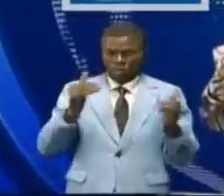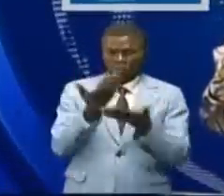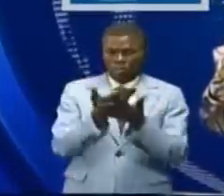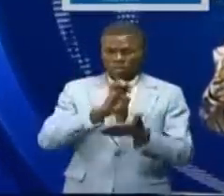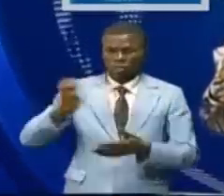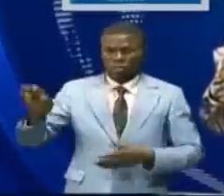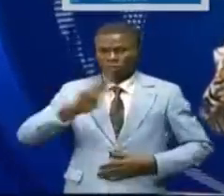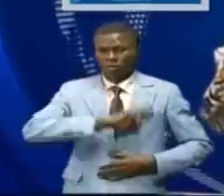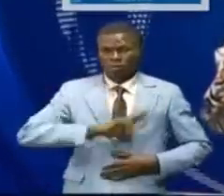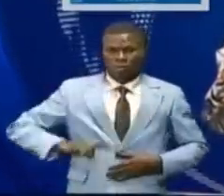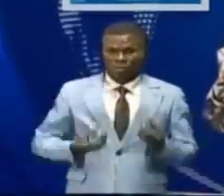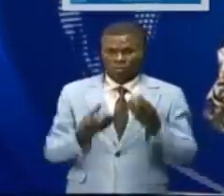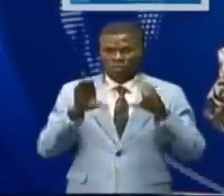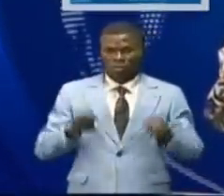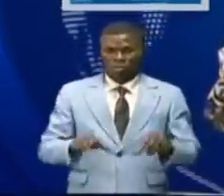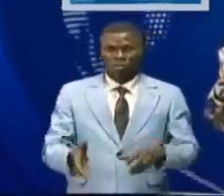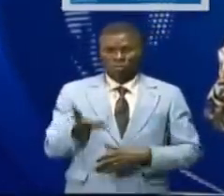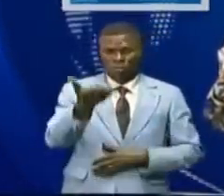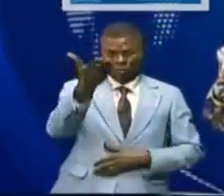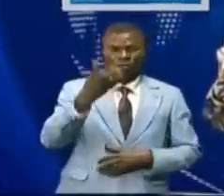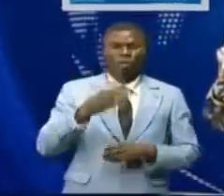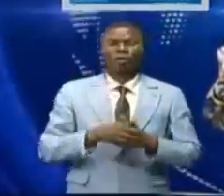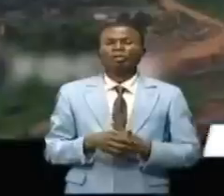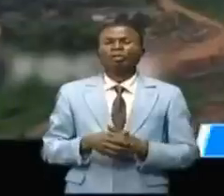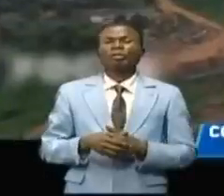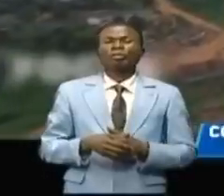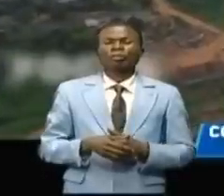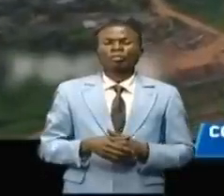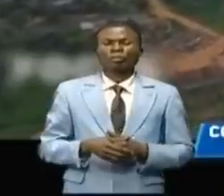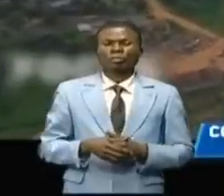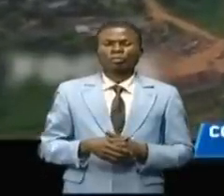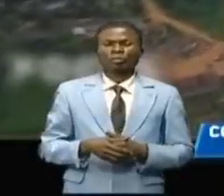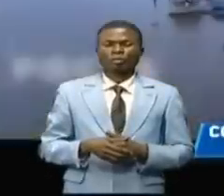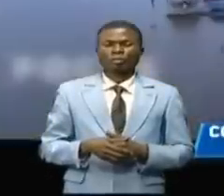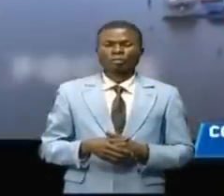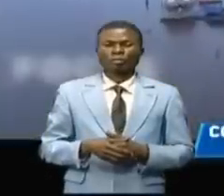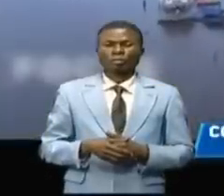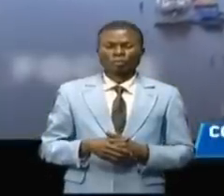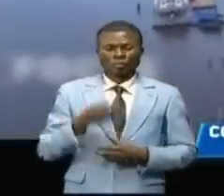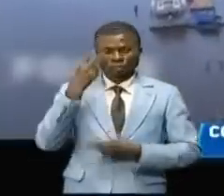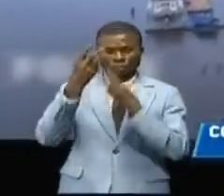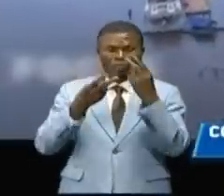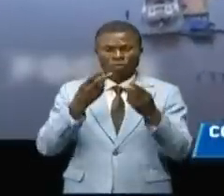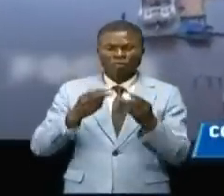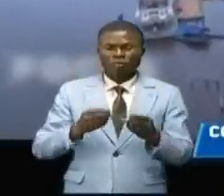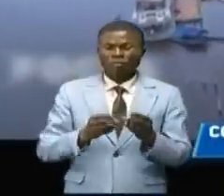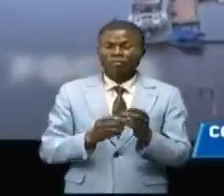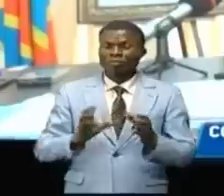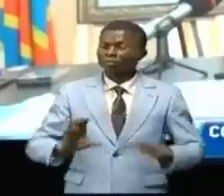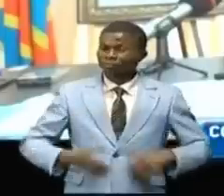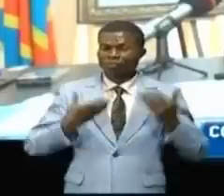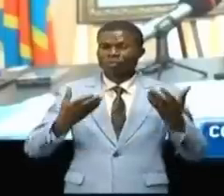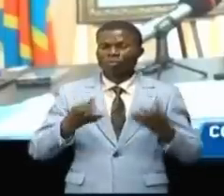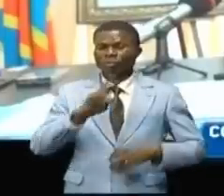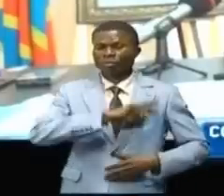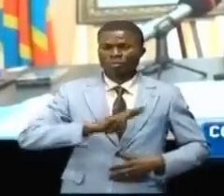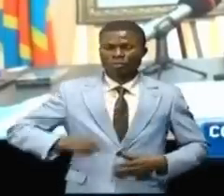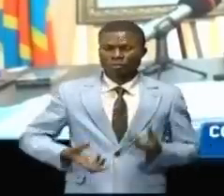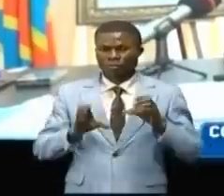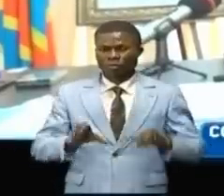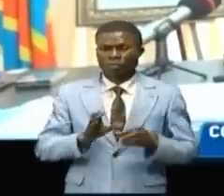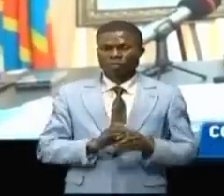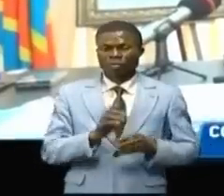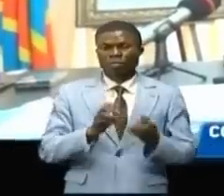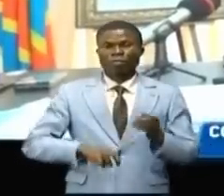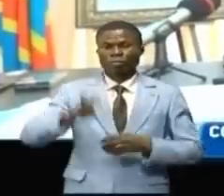de la République démocratique du Congo. José Baïtouambo. Nouvelle escalade des tensions, la République démocratique du Congo refuse de se rendre au